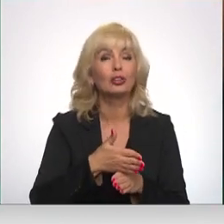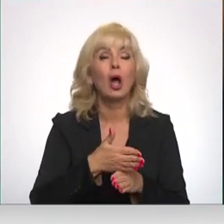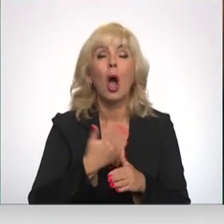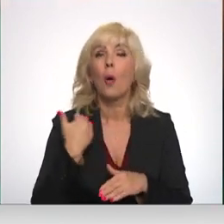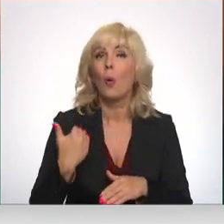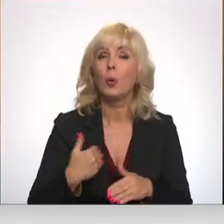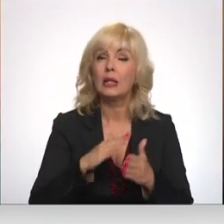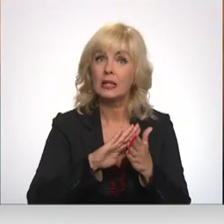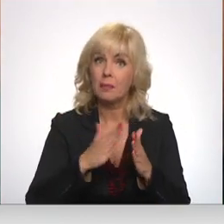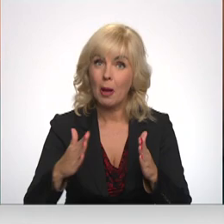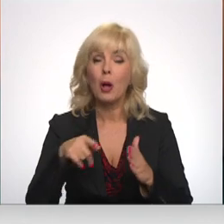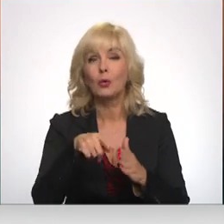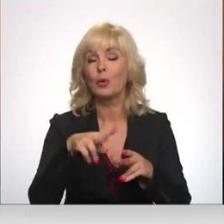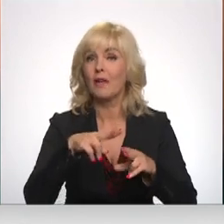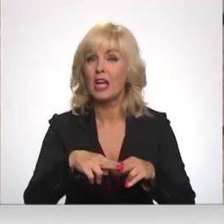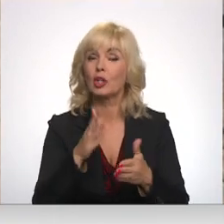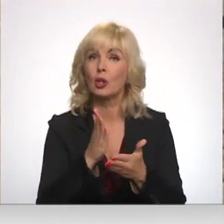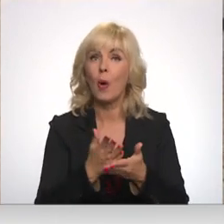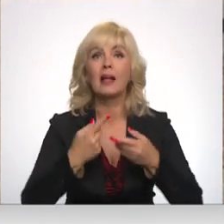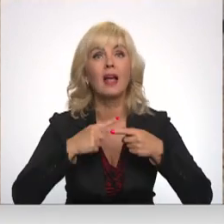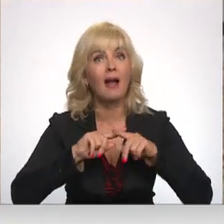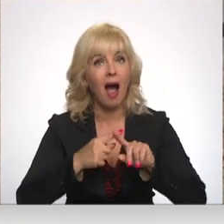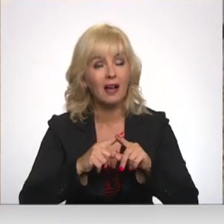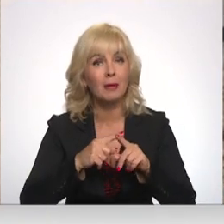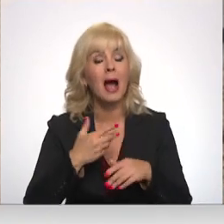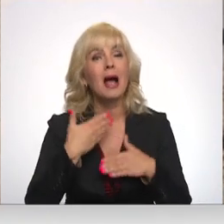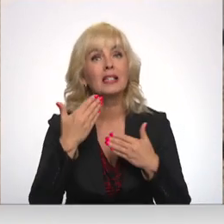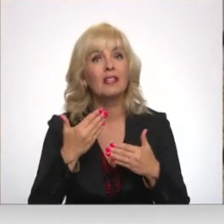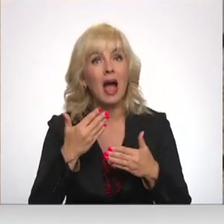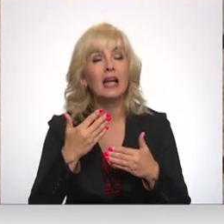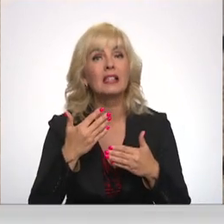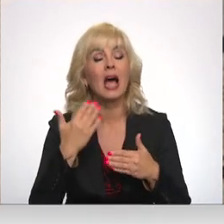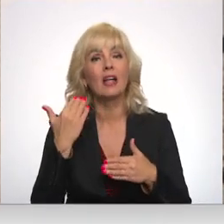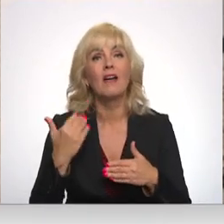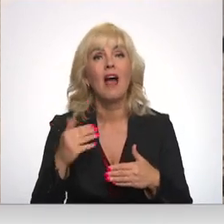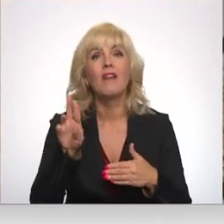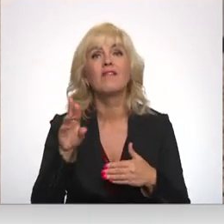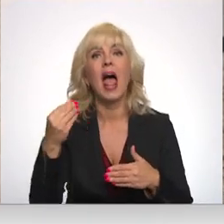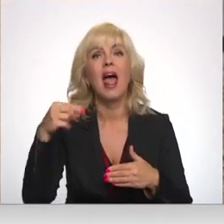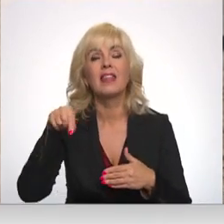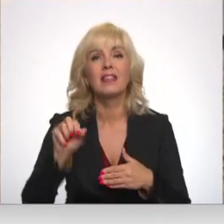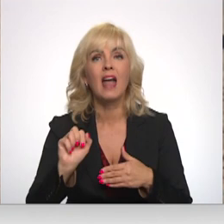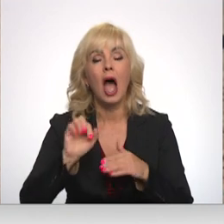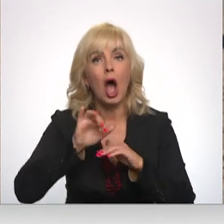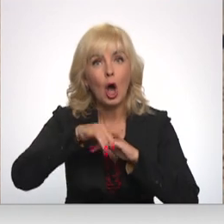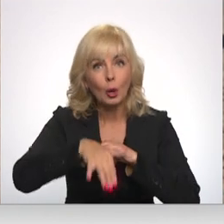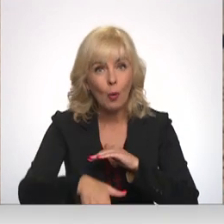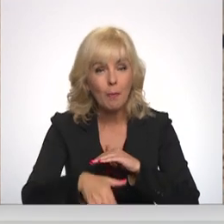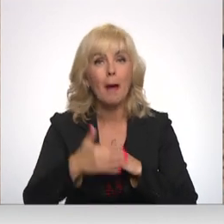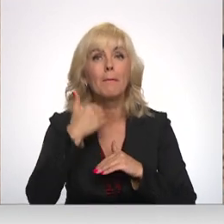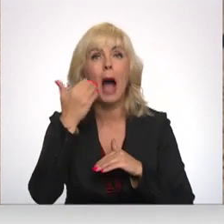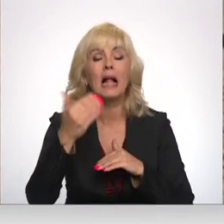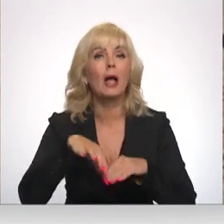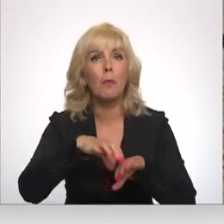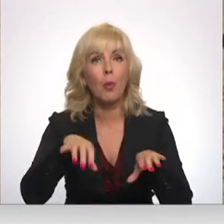kur notiek adīšana. Mums tā pamatdoma ir kā sveiciens no Ventas Rumbas ar zilo Ventu. Ūdeni, baltajām putiņām un